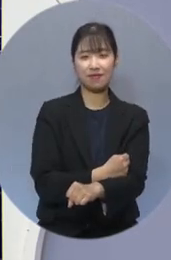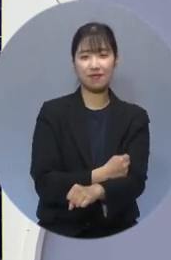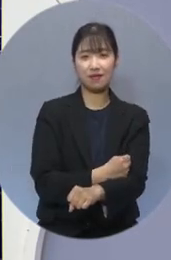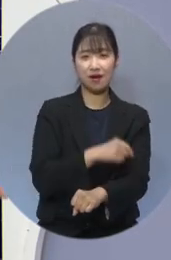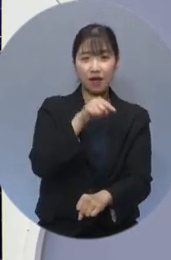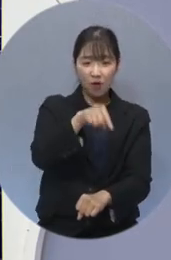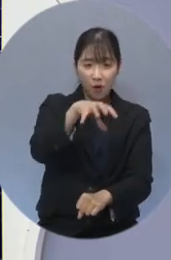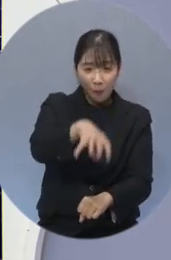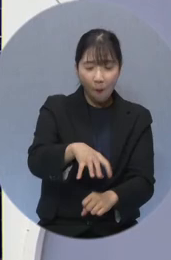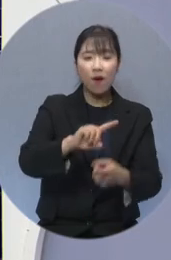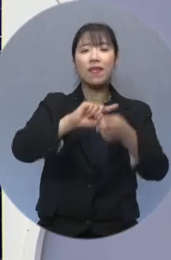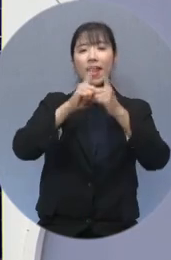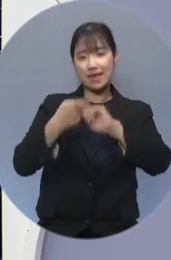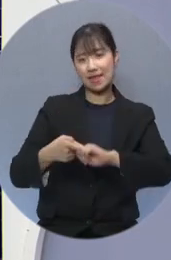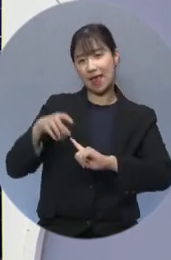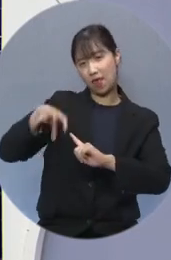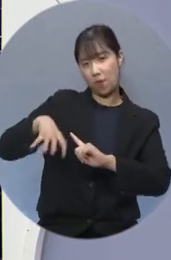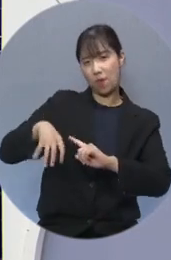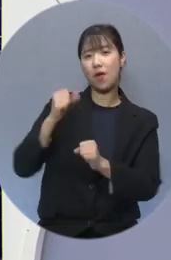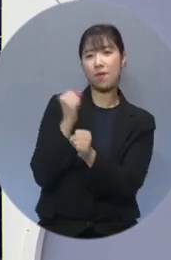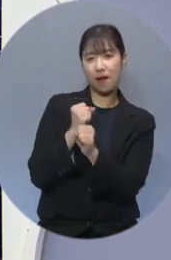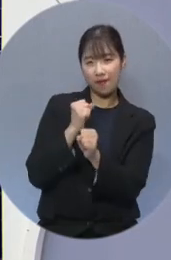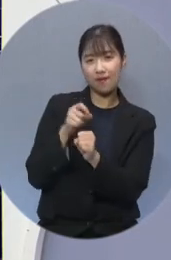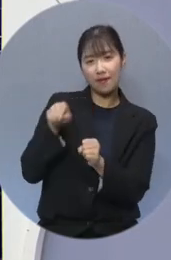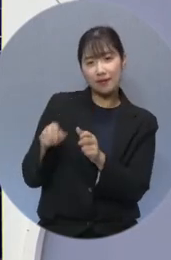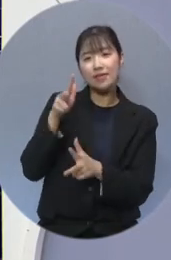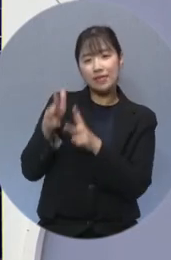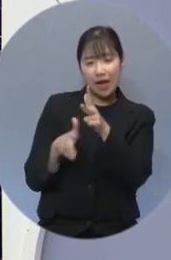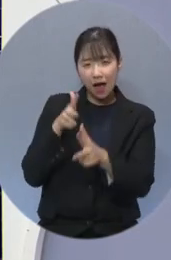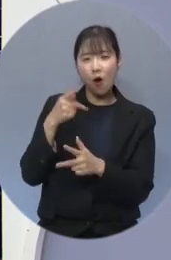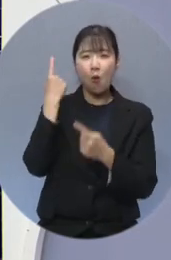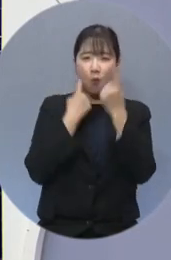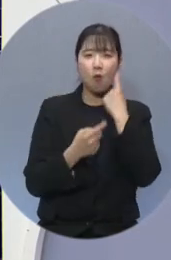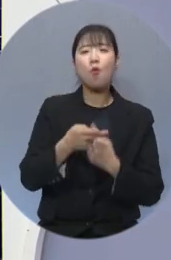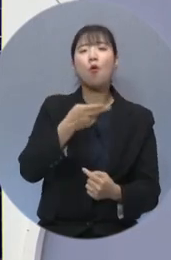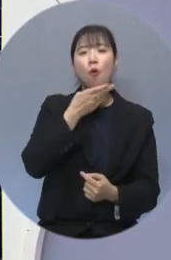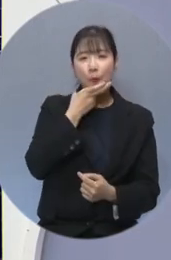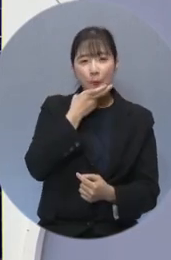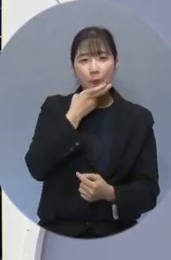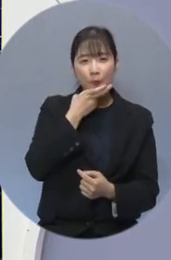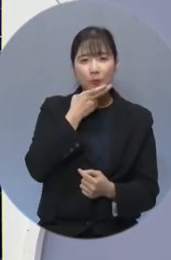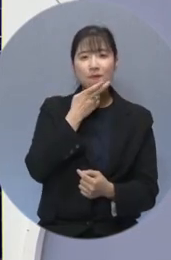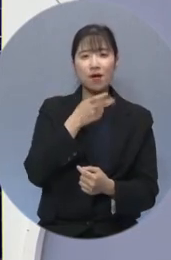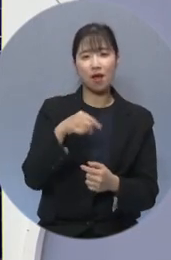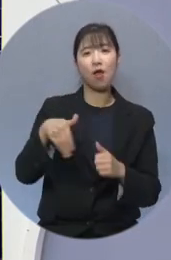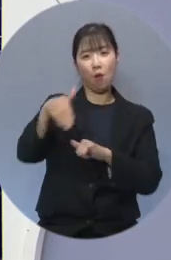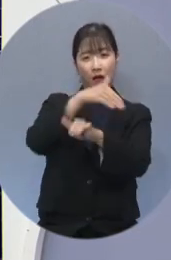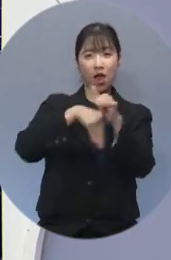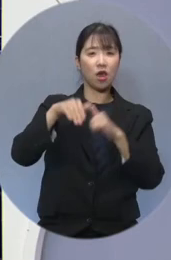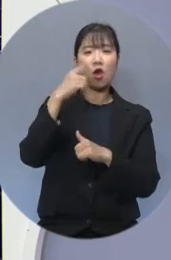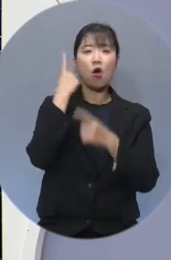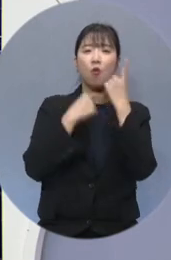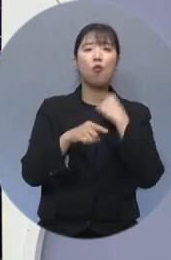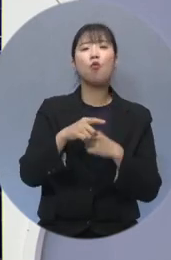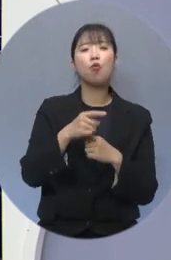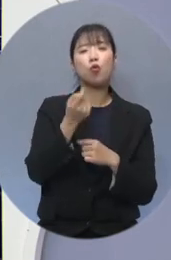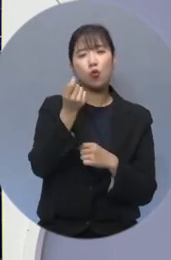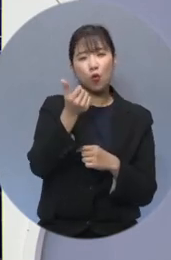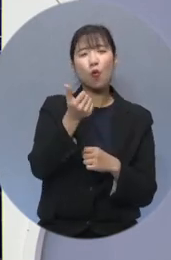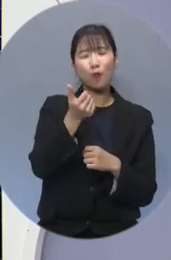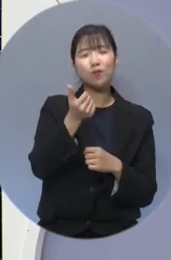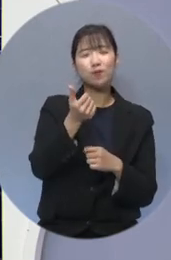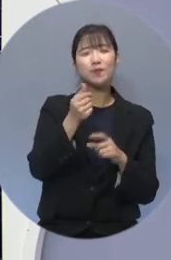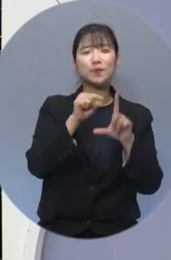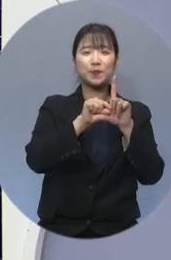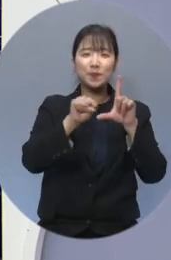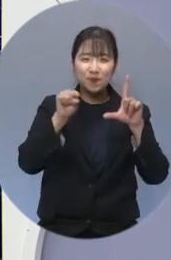하고 대체 부지를 만들어서 또 하는 사고자 하는 사업을 하는 그거는 좀 환경 훼손이 상대적으로 덜 아주